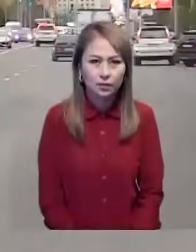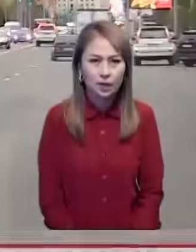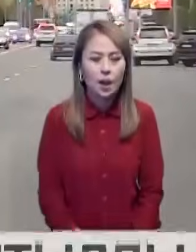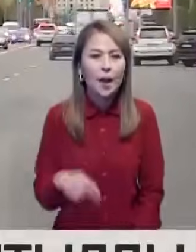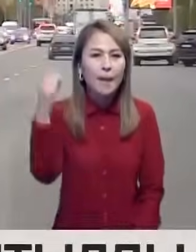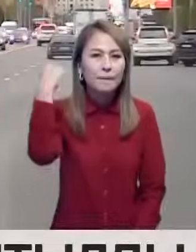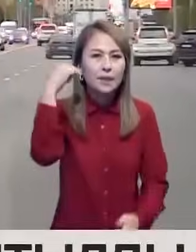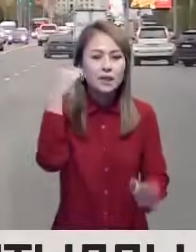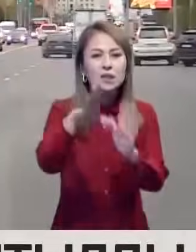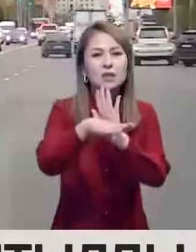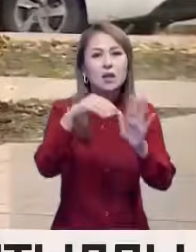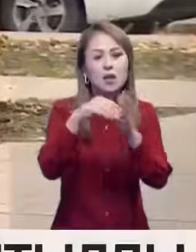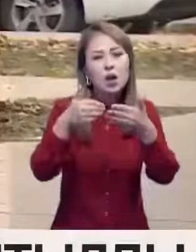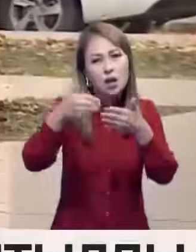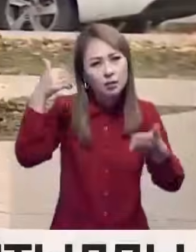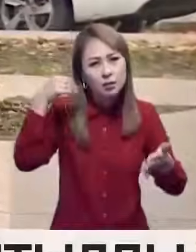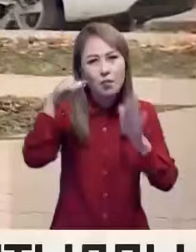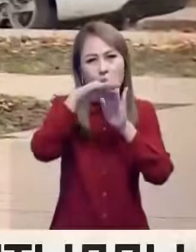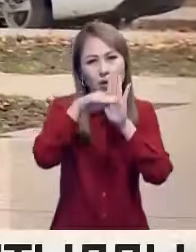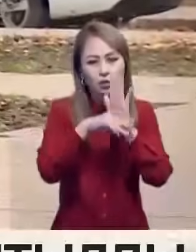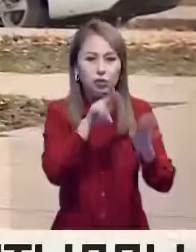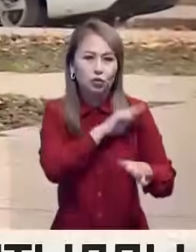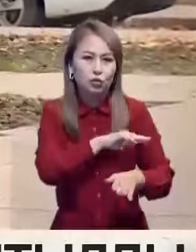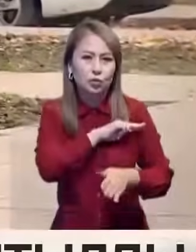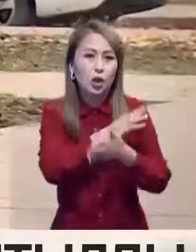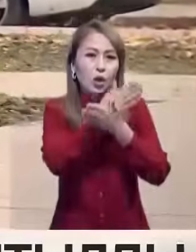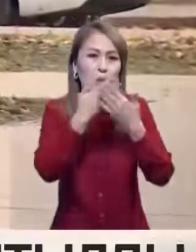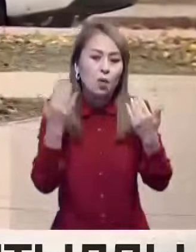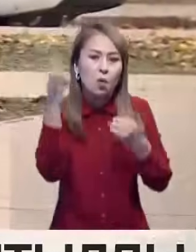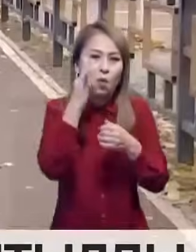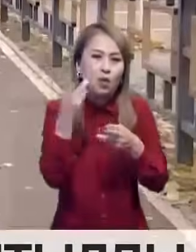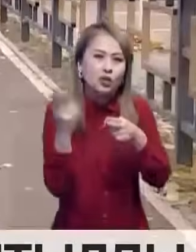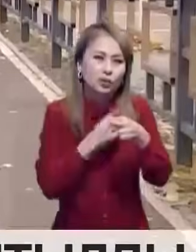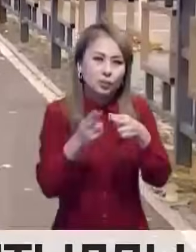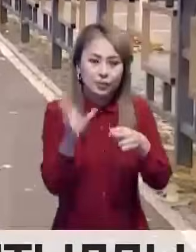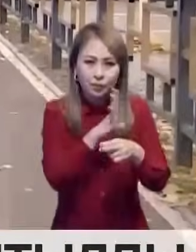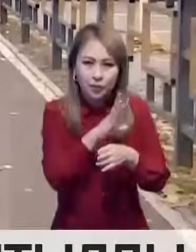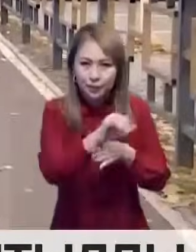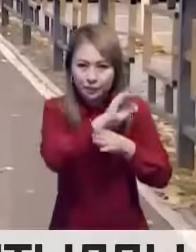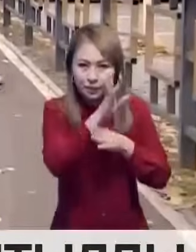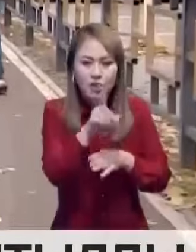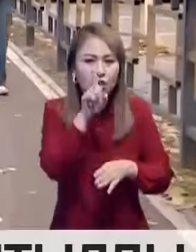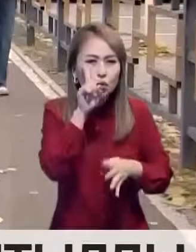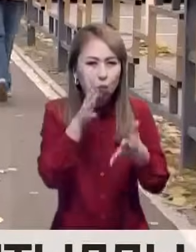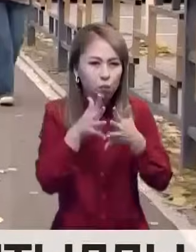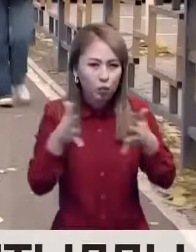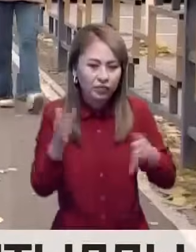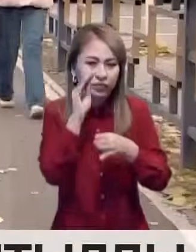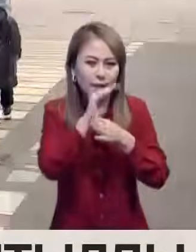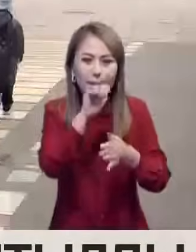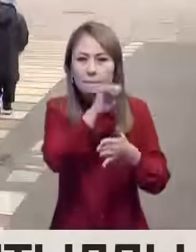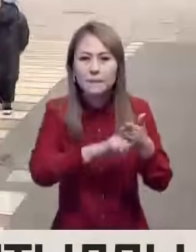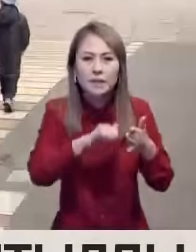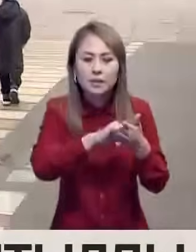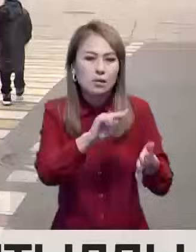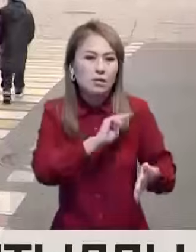Президент сайлауалды бағдарламасында жұмыссыздықпен күресті күшейтуді тапсырды. Жыл басынан бері 800 мың адам жұмыспен қамтылды. Олардың дені жастар. Сондай-ақ белгілі себептермен